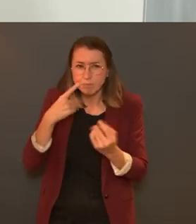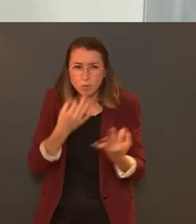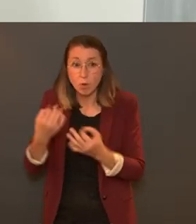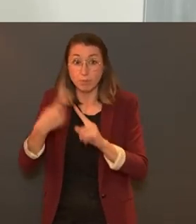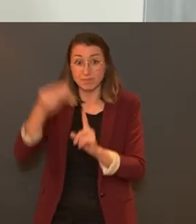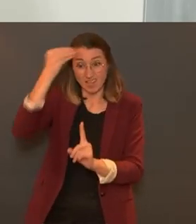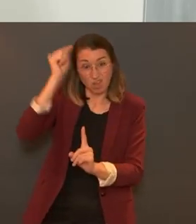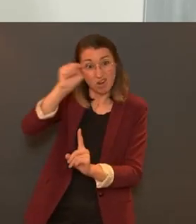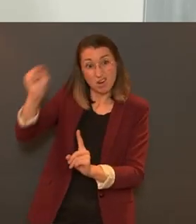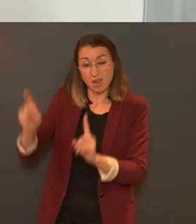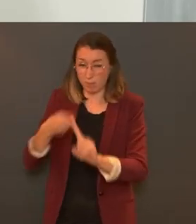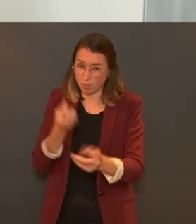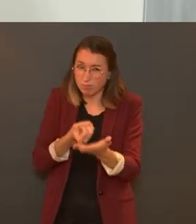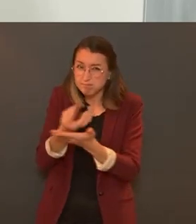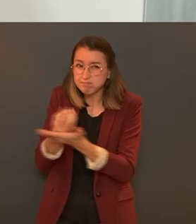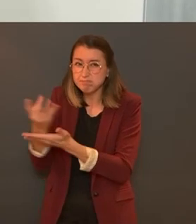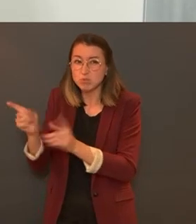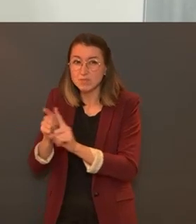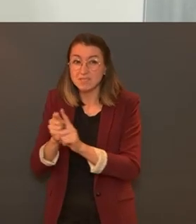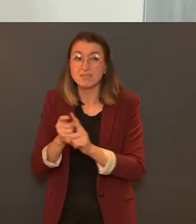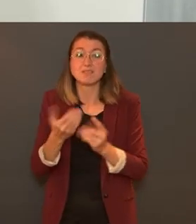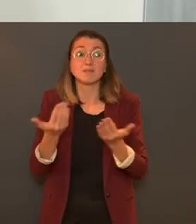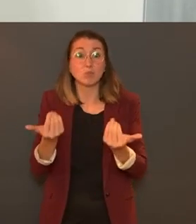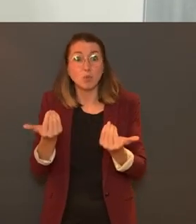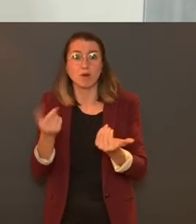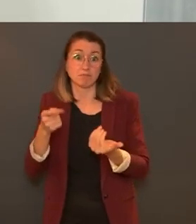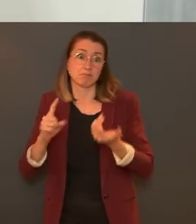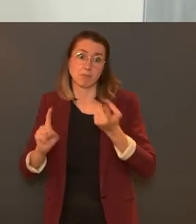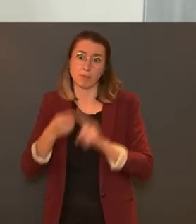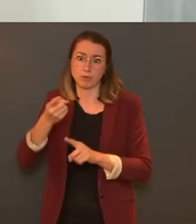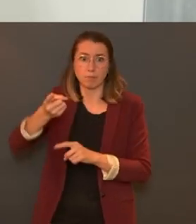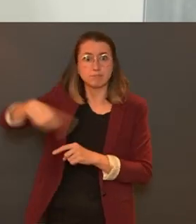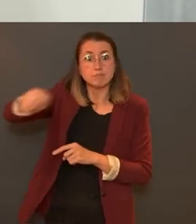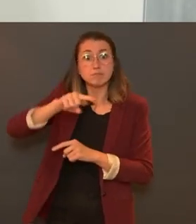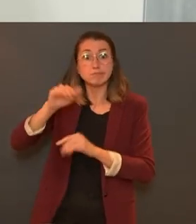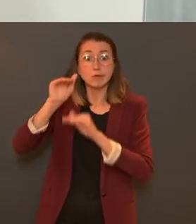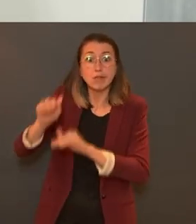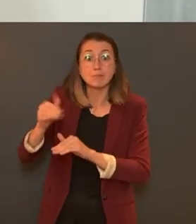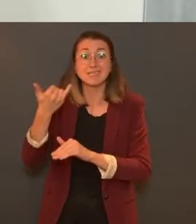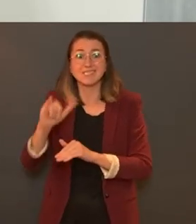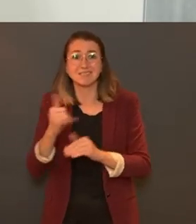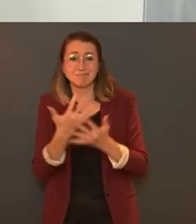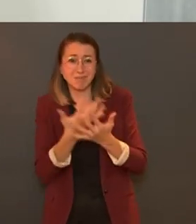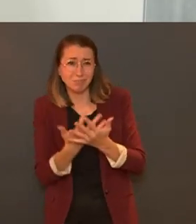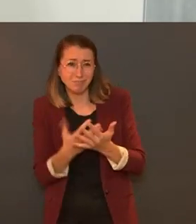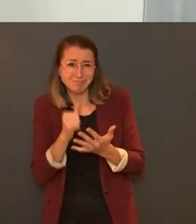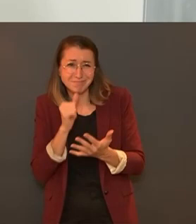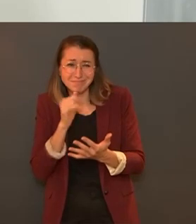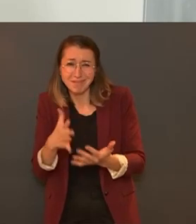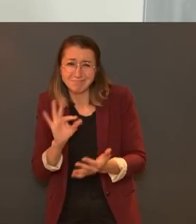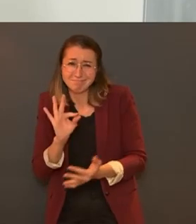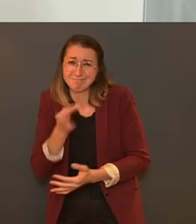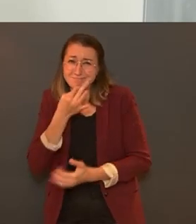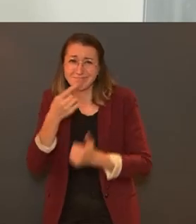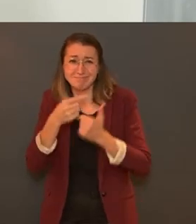foyer sans pour autant paralyser la vie de famille pour des symptômes bénins. Je rappelle aussi